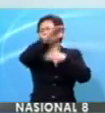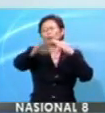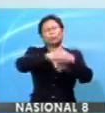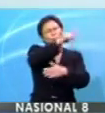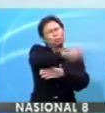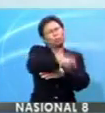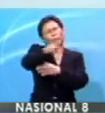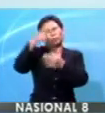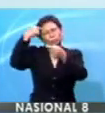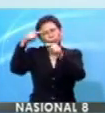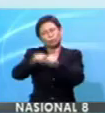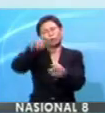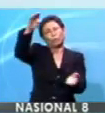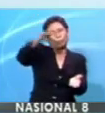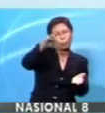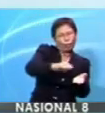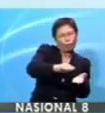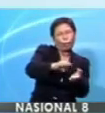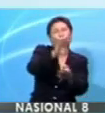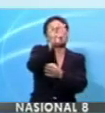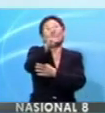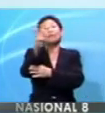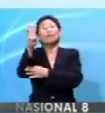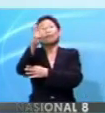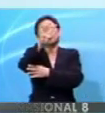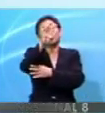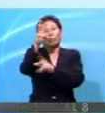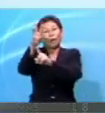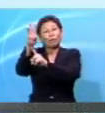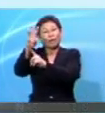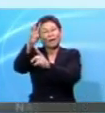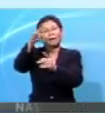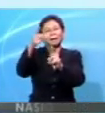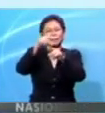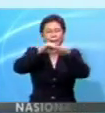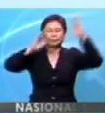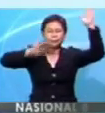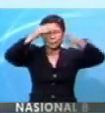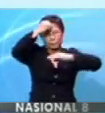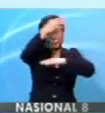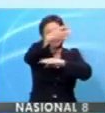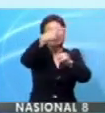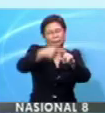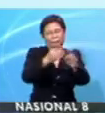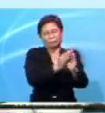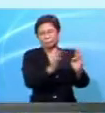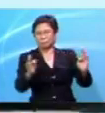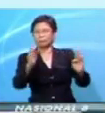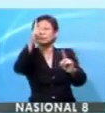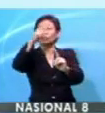akan mengurangkan kadar C broadband pada negara kita dan Insyaallah akan diumumkan dalam masa sebulan daripada